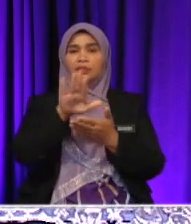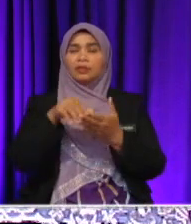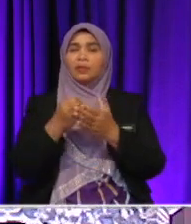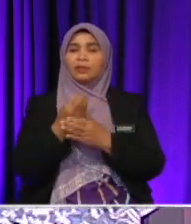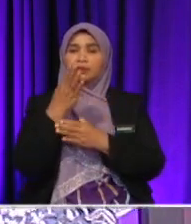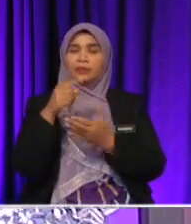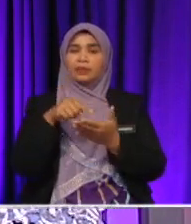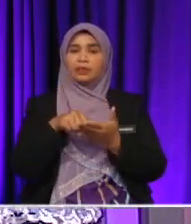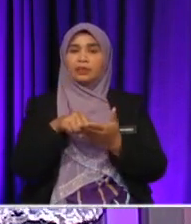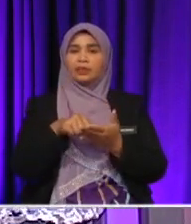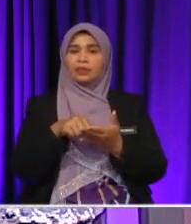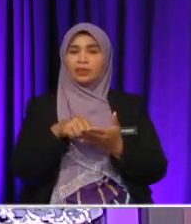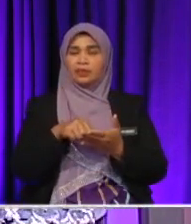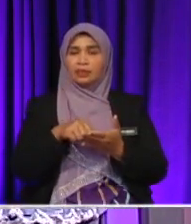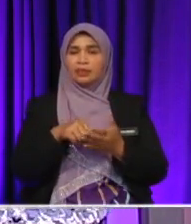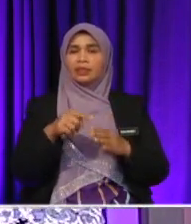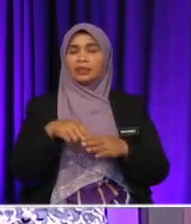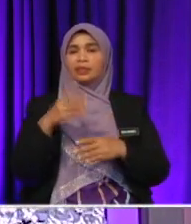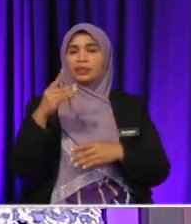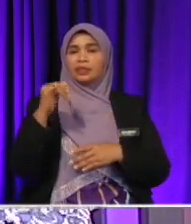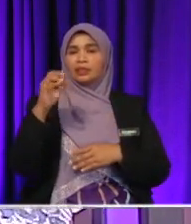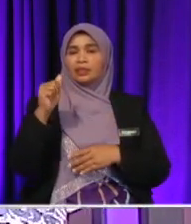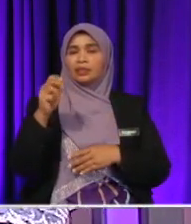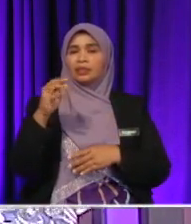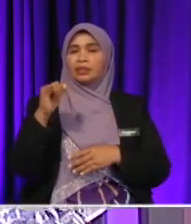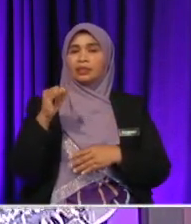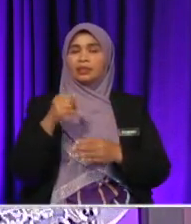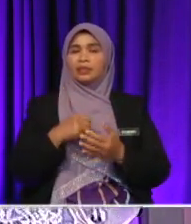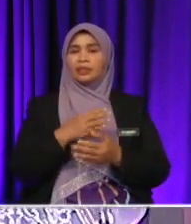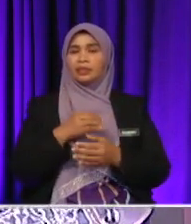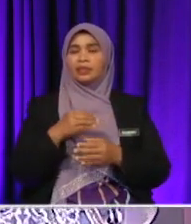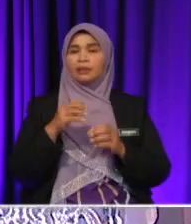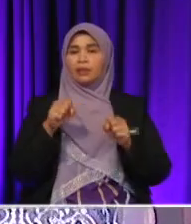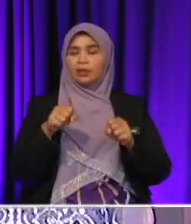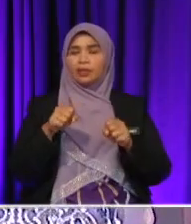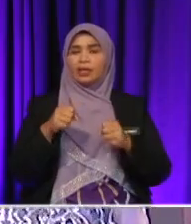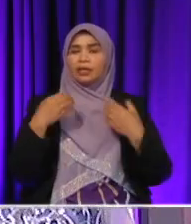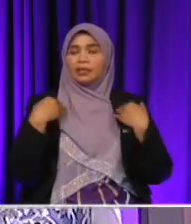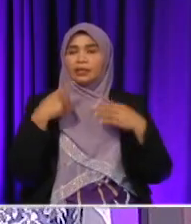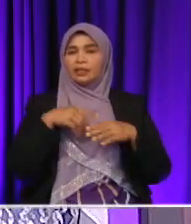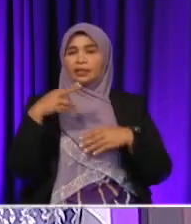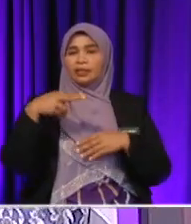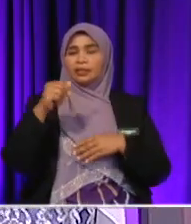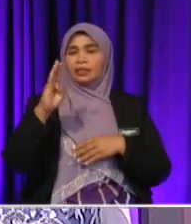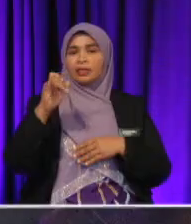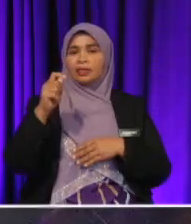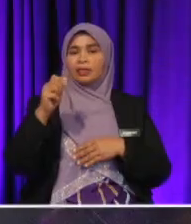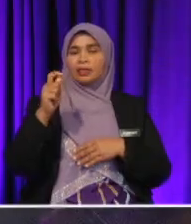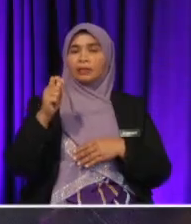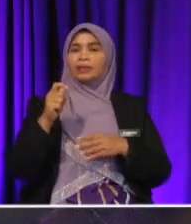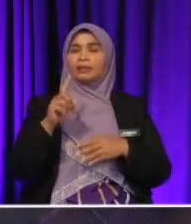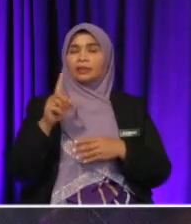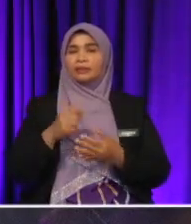boleh dihadapi didiami atau boleh didapati di habitat mana Jadi mudah jadi